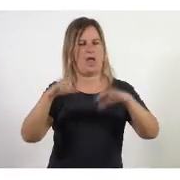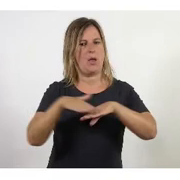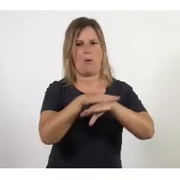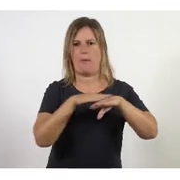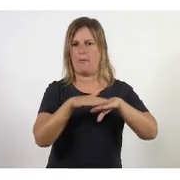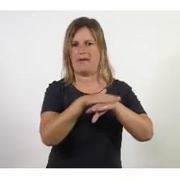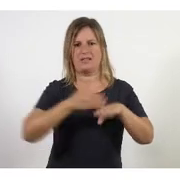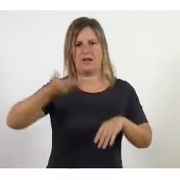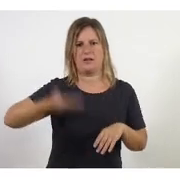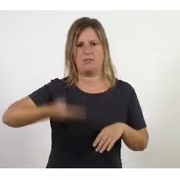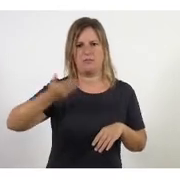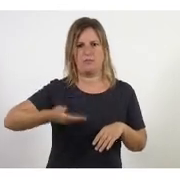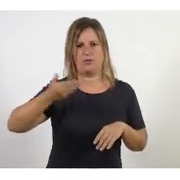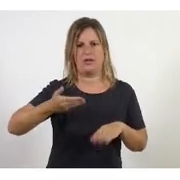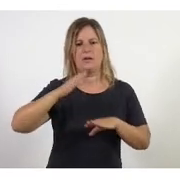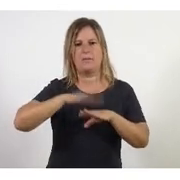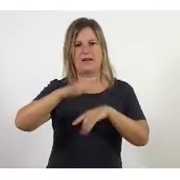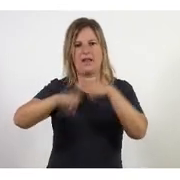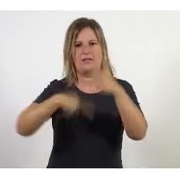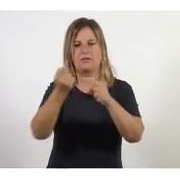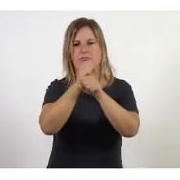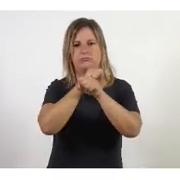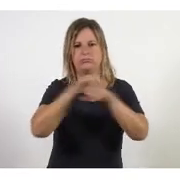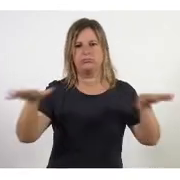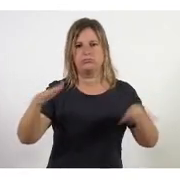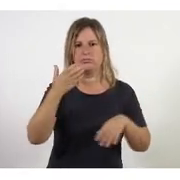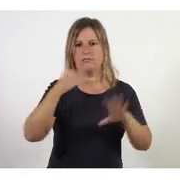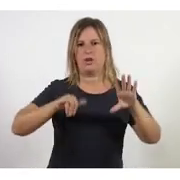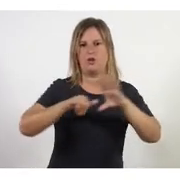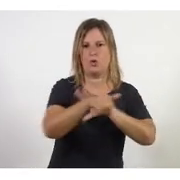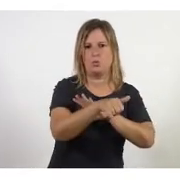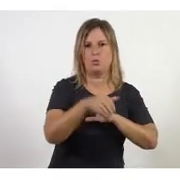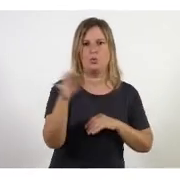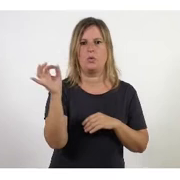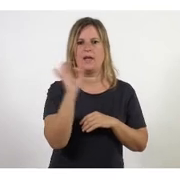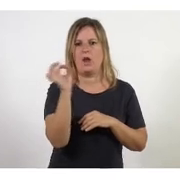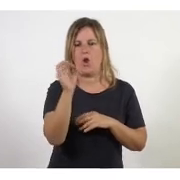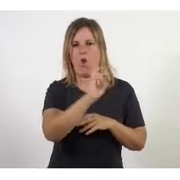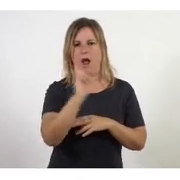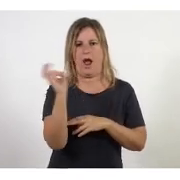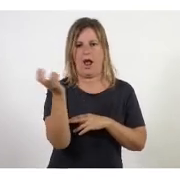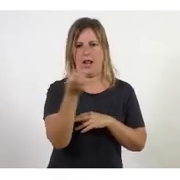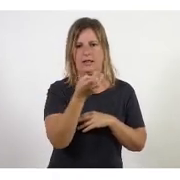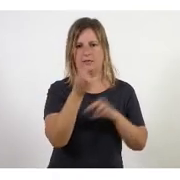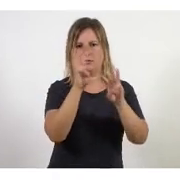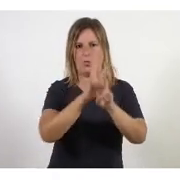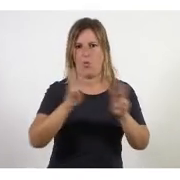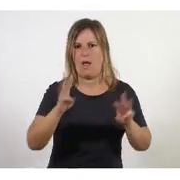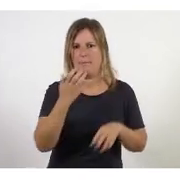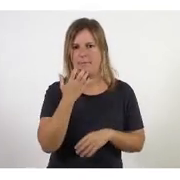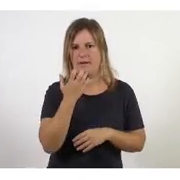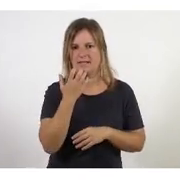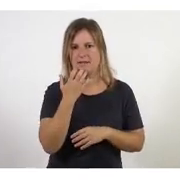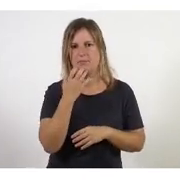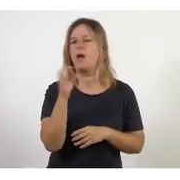per productes que després vulgueu fer córrer, per exemple, a YouTube o que vulgueu penjar a la vostra pàgina web